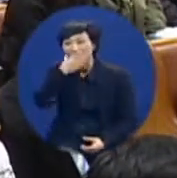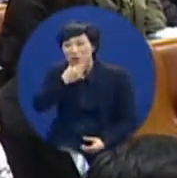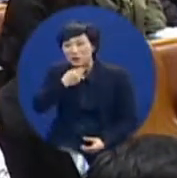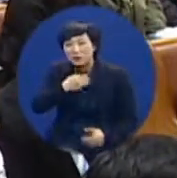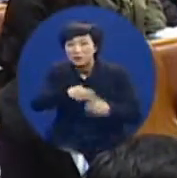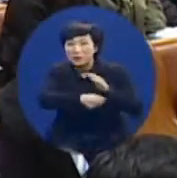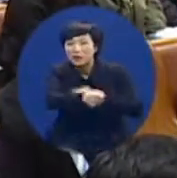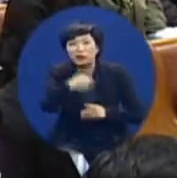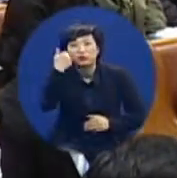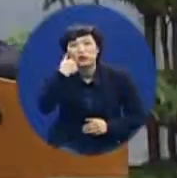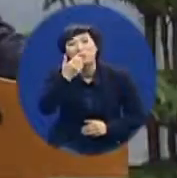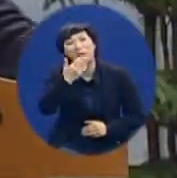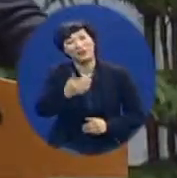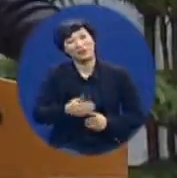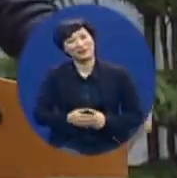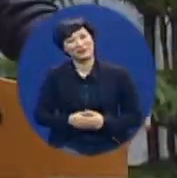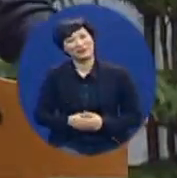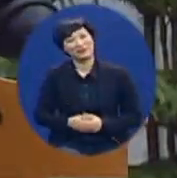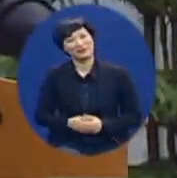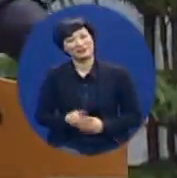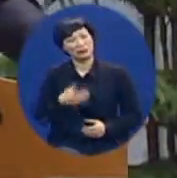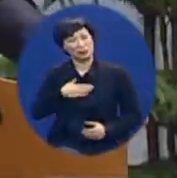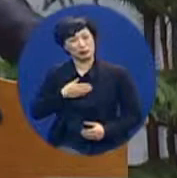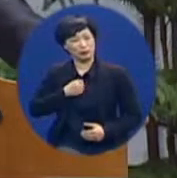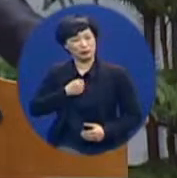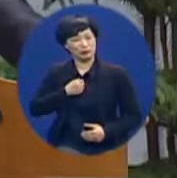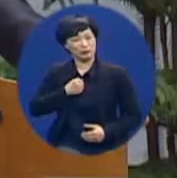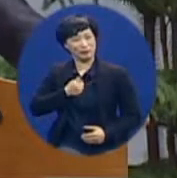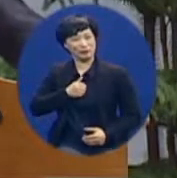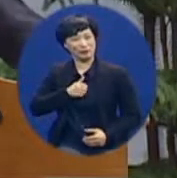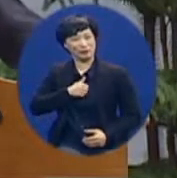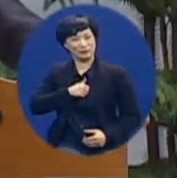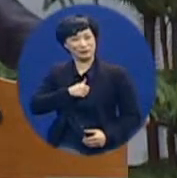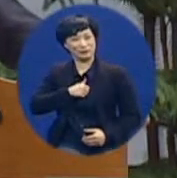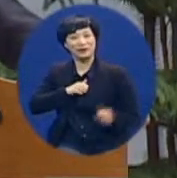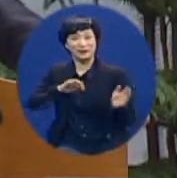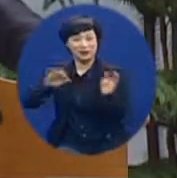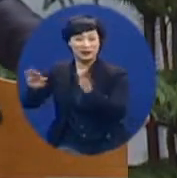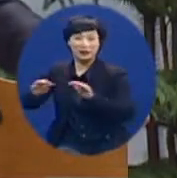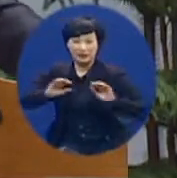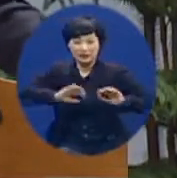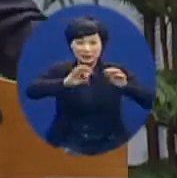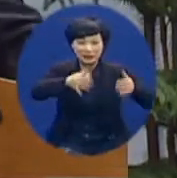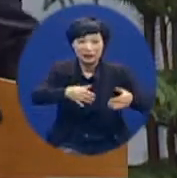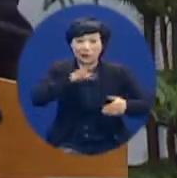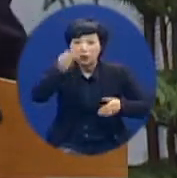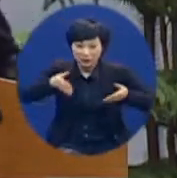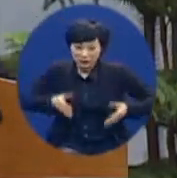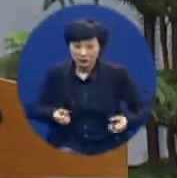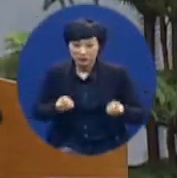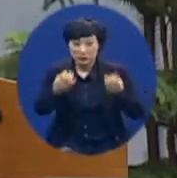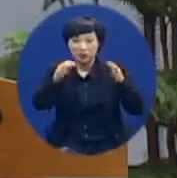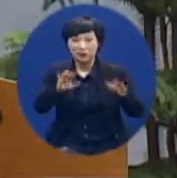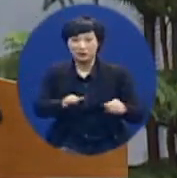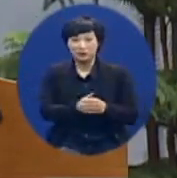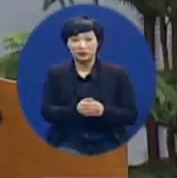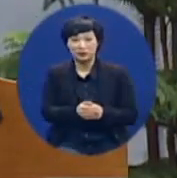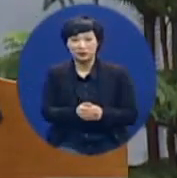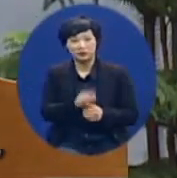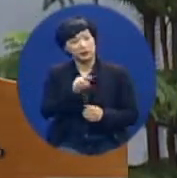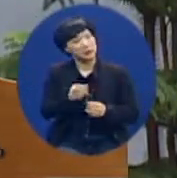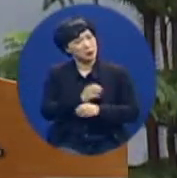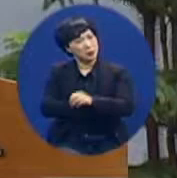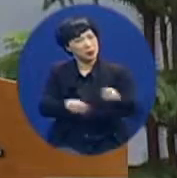앞에서서 가겠어이 세상은 성탄절이 되면 성탄절을 좋으라고 하는